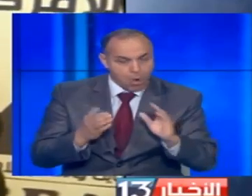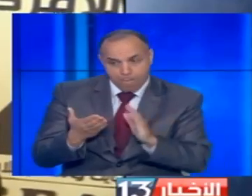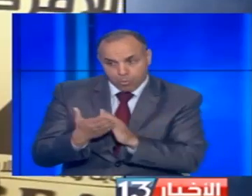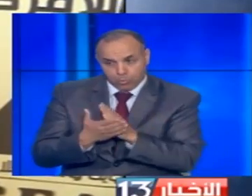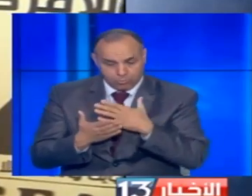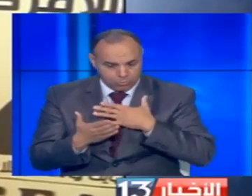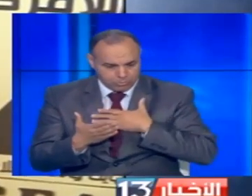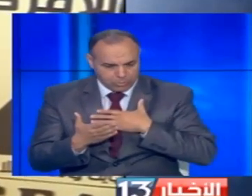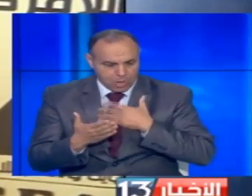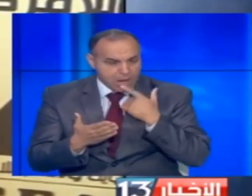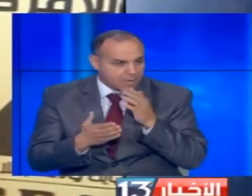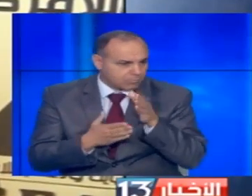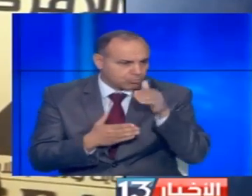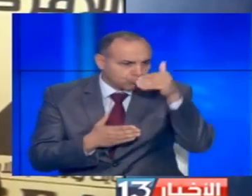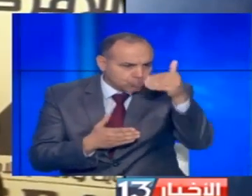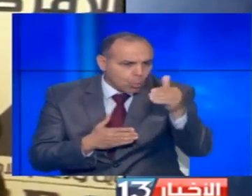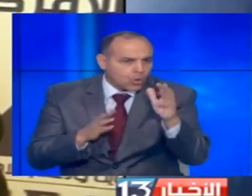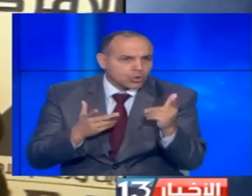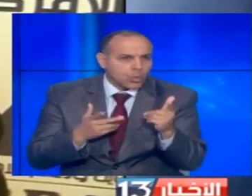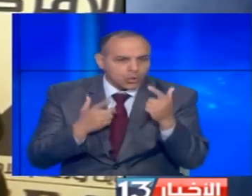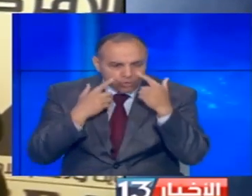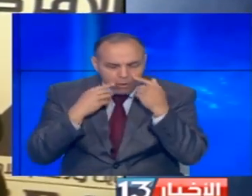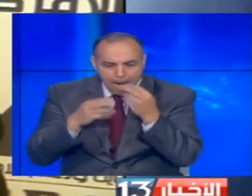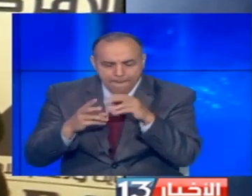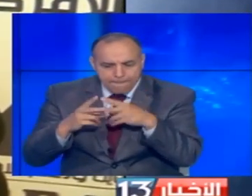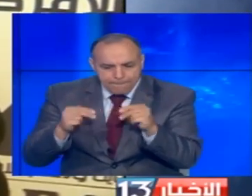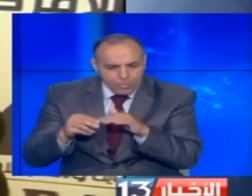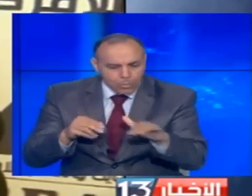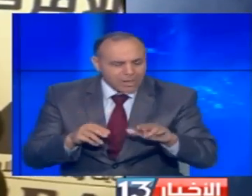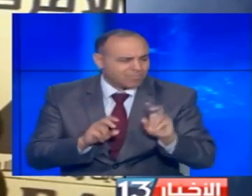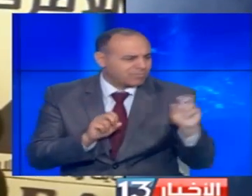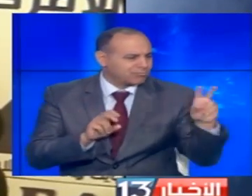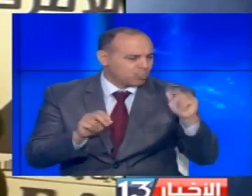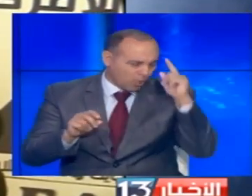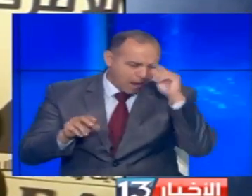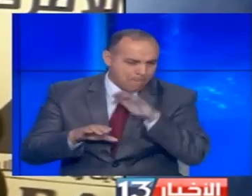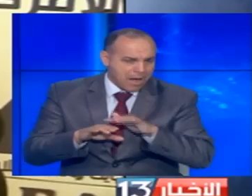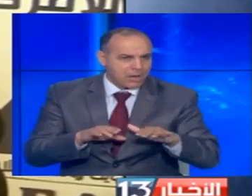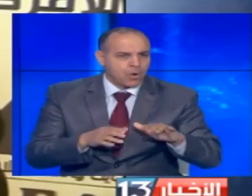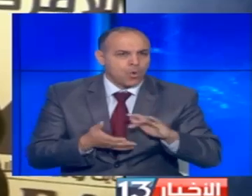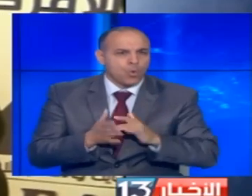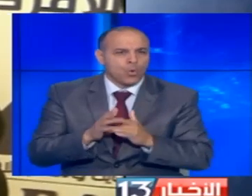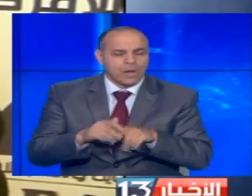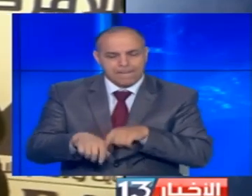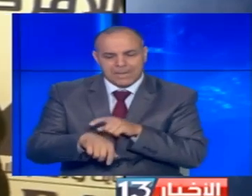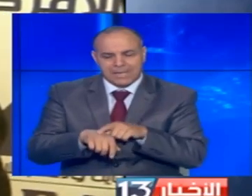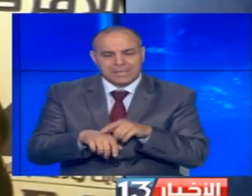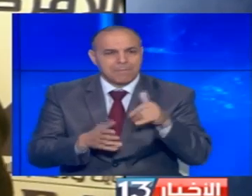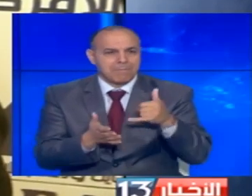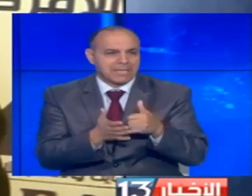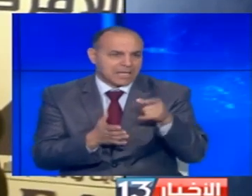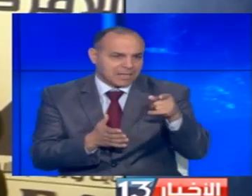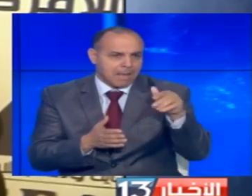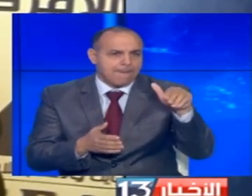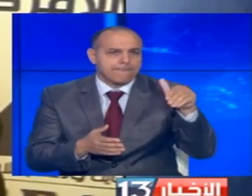اعنا باش نمشي كونوا نظفوا الشاطا هذا يولي فسحه شاطئيه لبلديه المحرز ما يخفاش عليكم